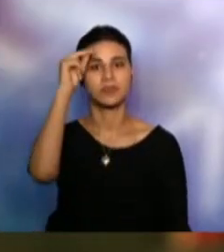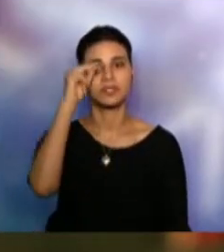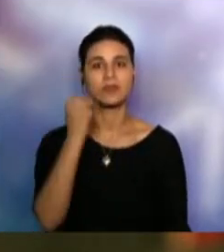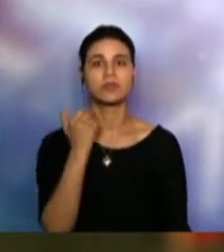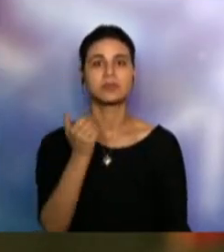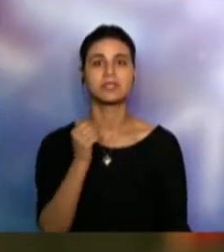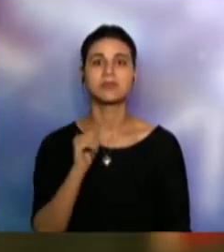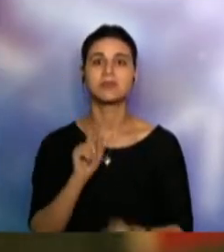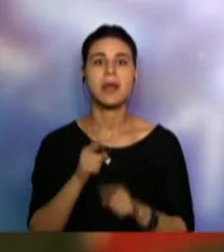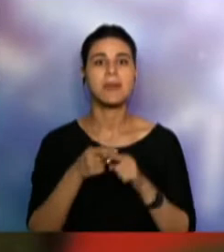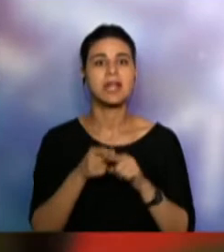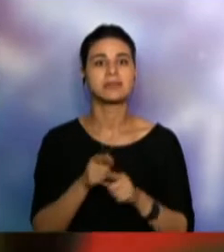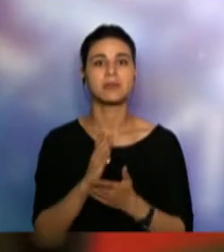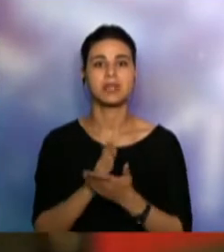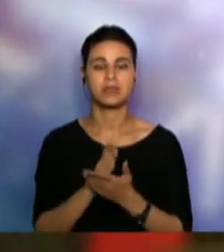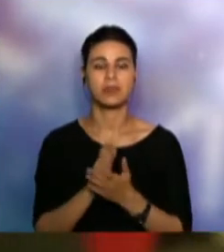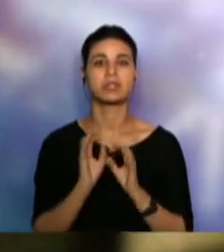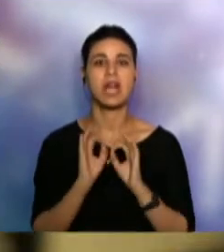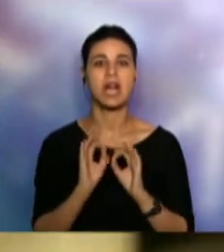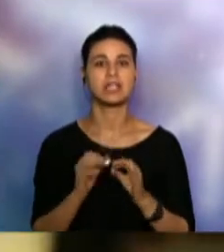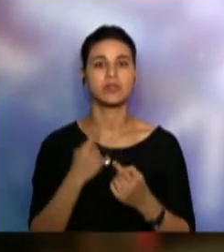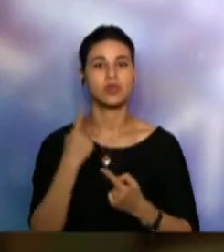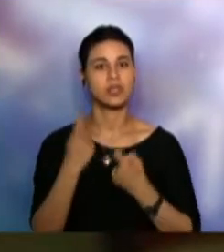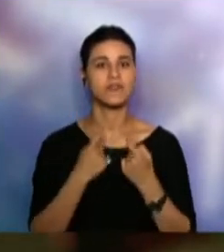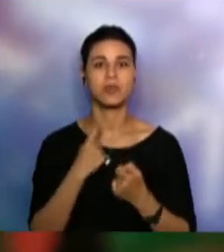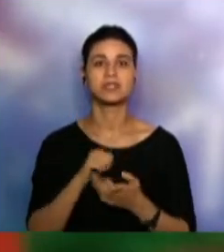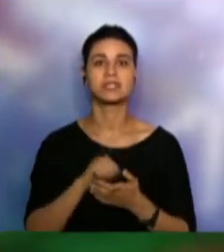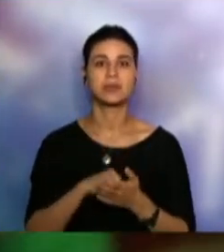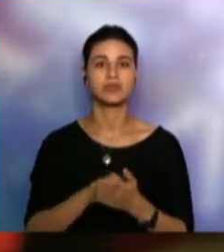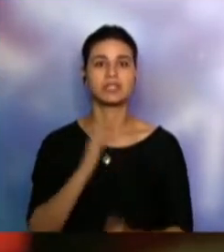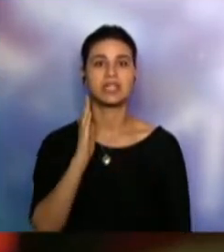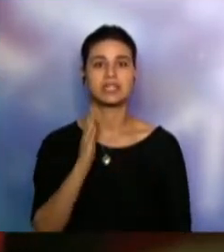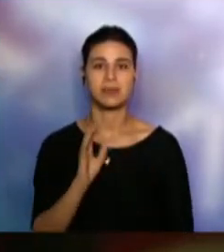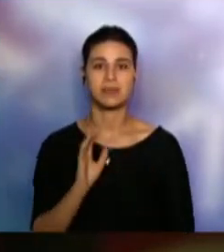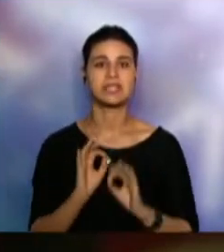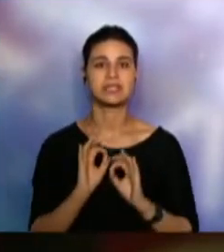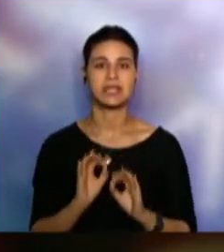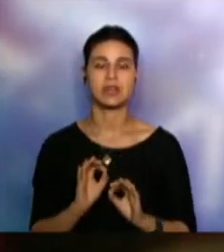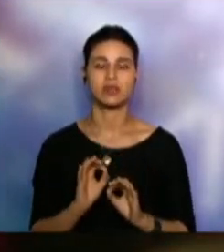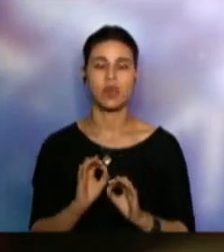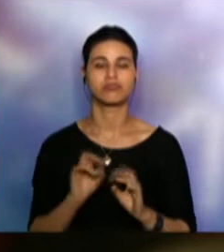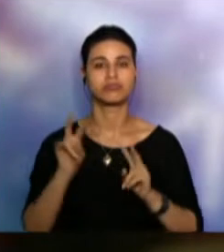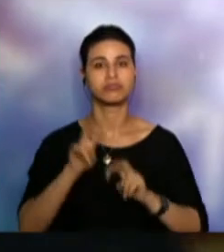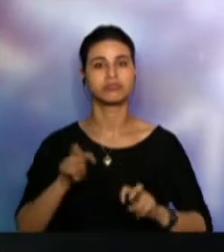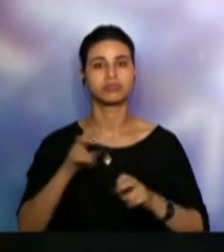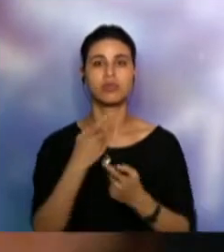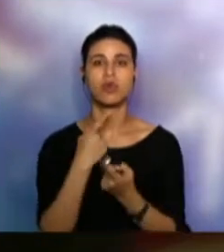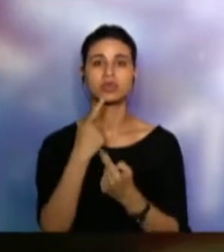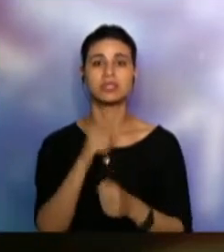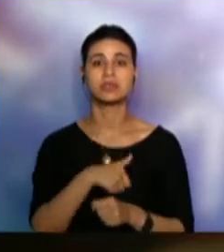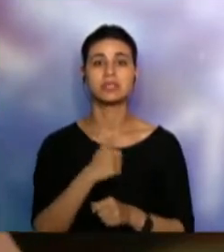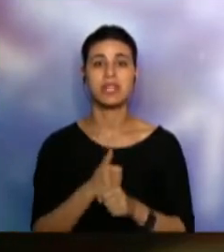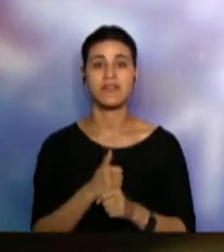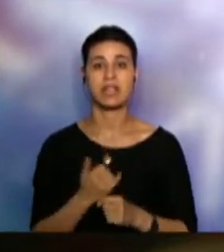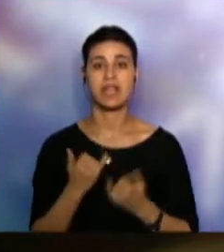მისი გამომწვევი მექანიზმი. ადეკვატური ინფორმაციის საფუძველზე ხდება სათანადო გენეტიკური კონსულტაცია. მთავარია